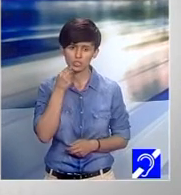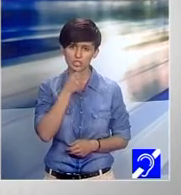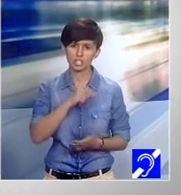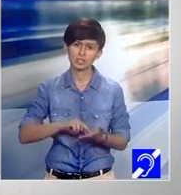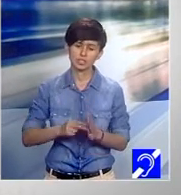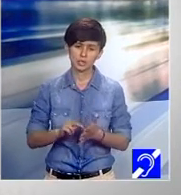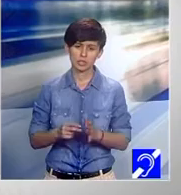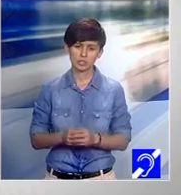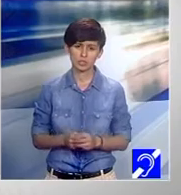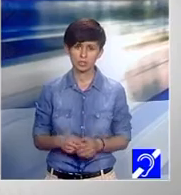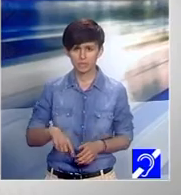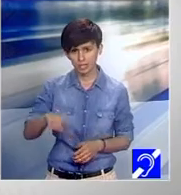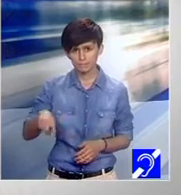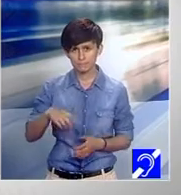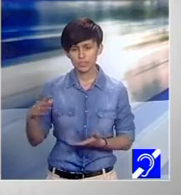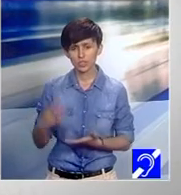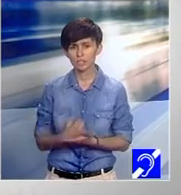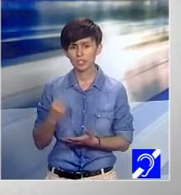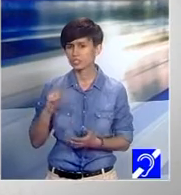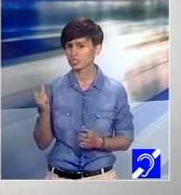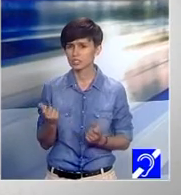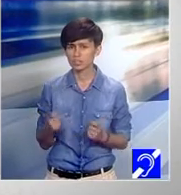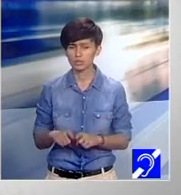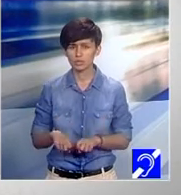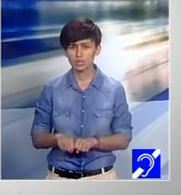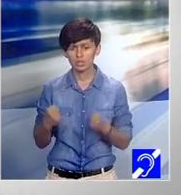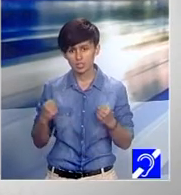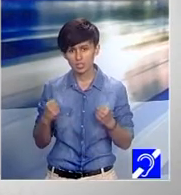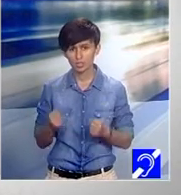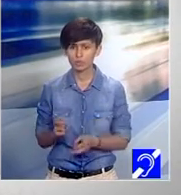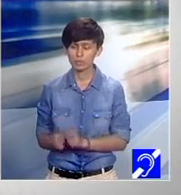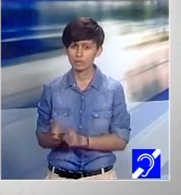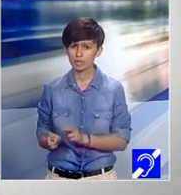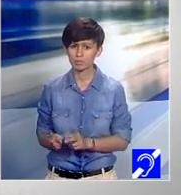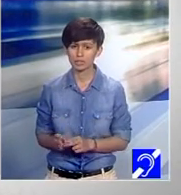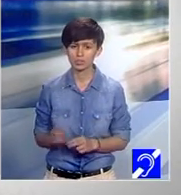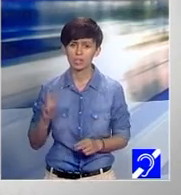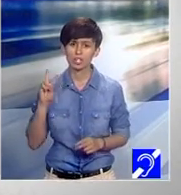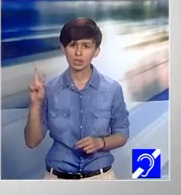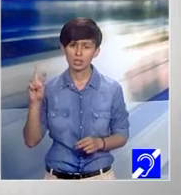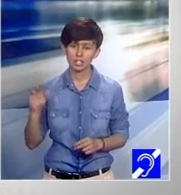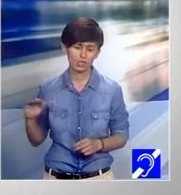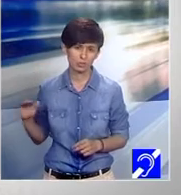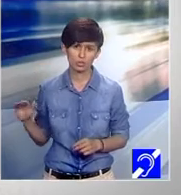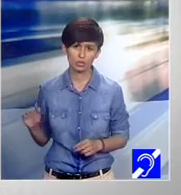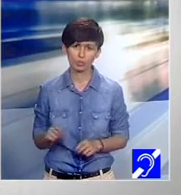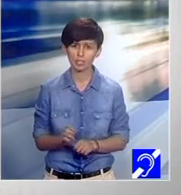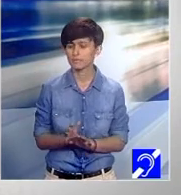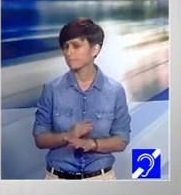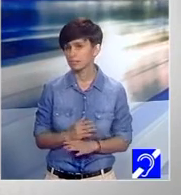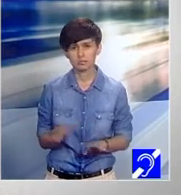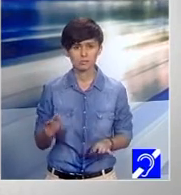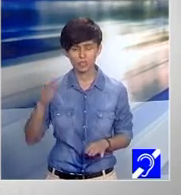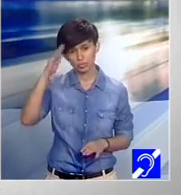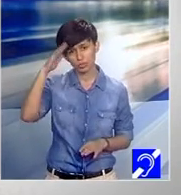să nu întrerupem tratamentul la doi copii pe care au confirmați. Nici o zi. Vă rog să mă credeți că am reușit să